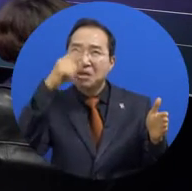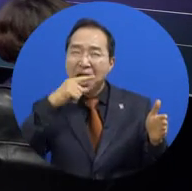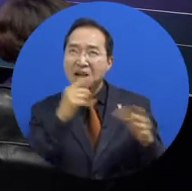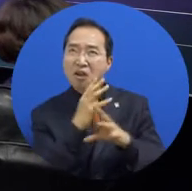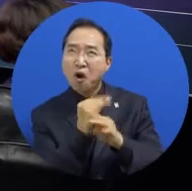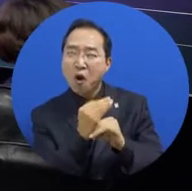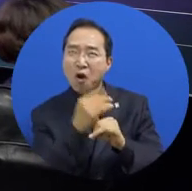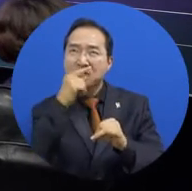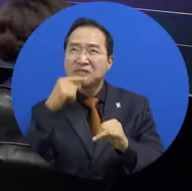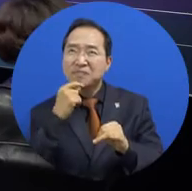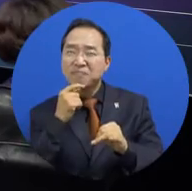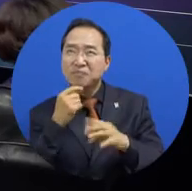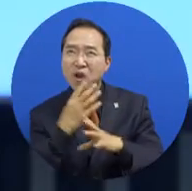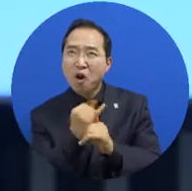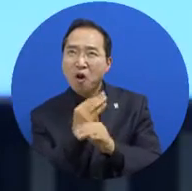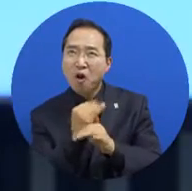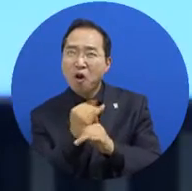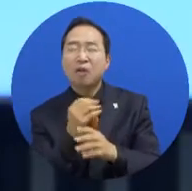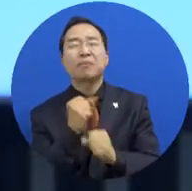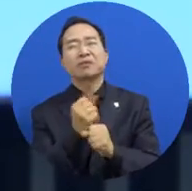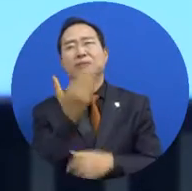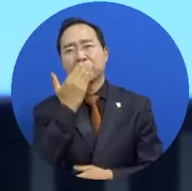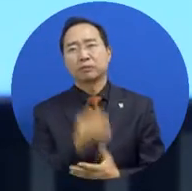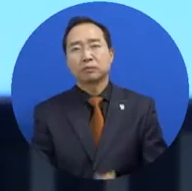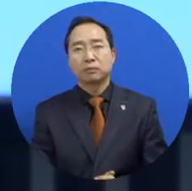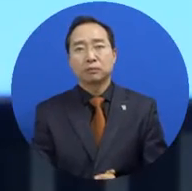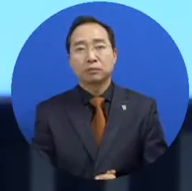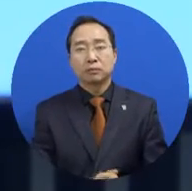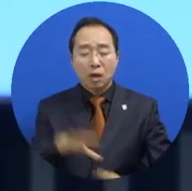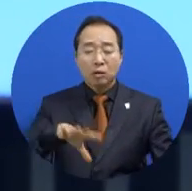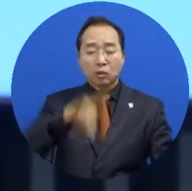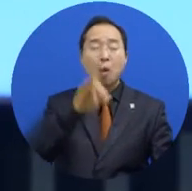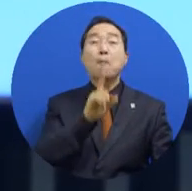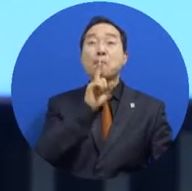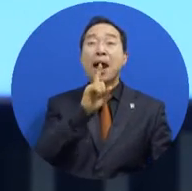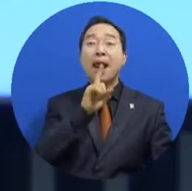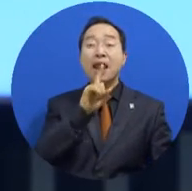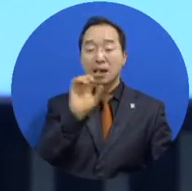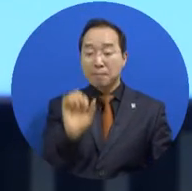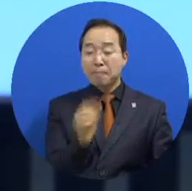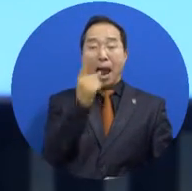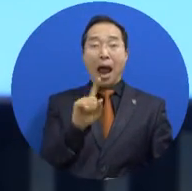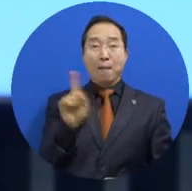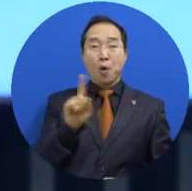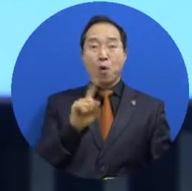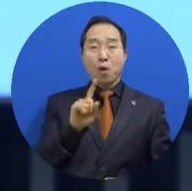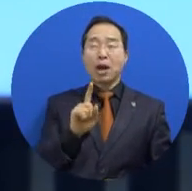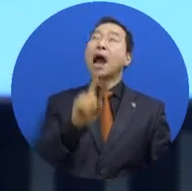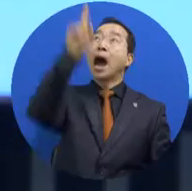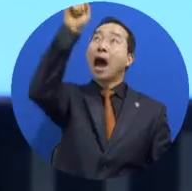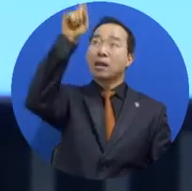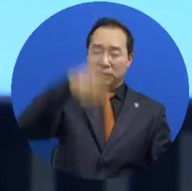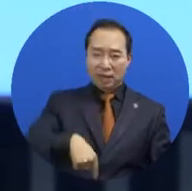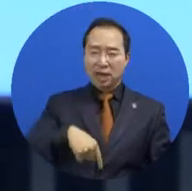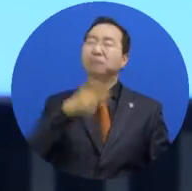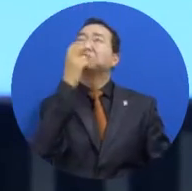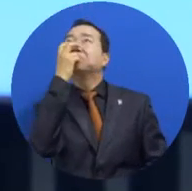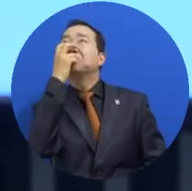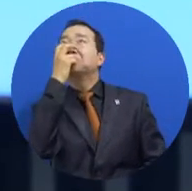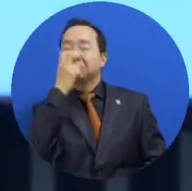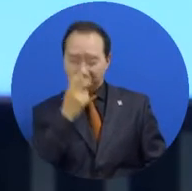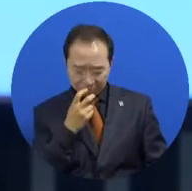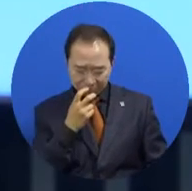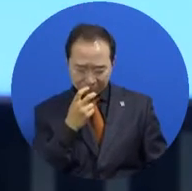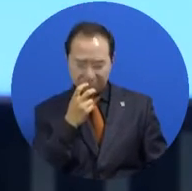양력도 나오고 이렇게 나오는 거예요. 그래서 이제 말이 처음에 이제 나오게 된 배경은 하늘과 땅을